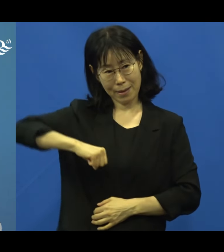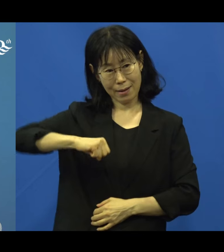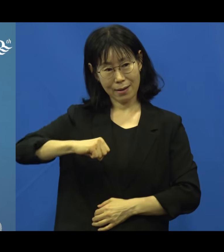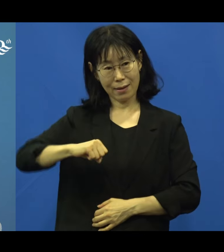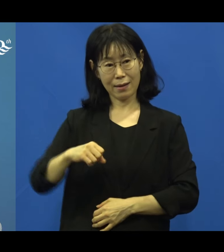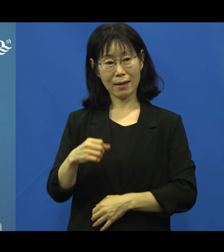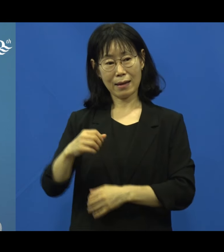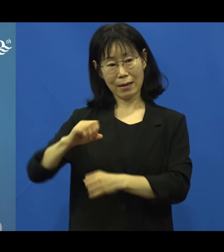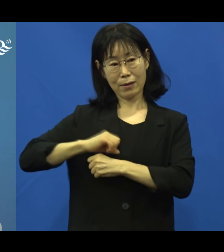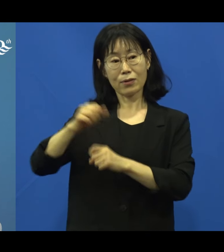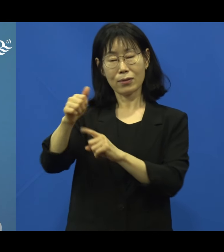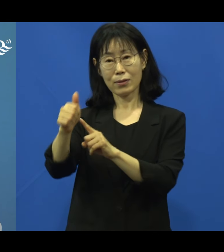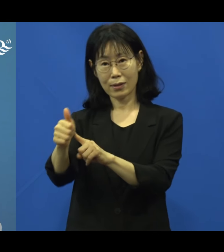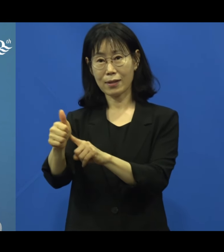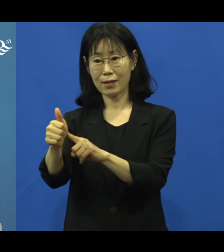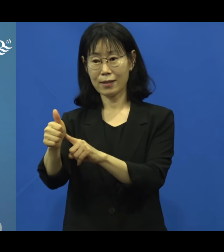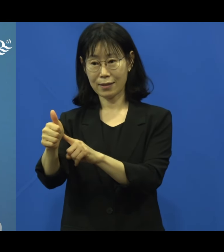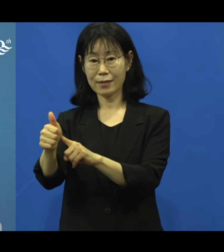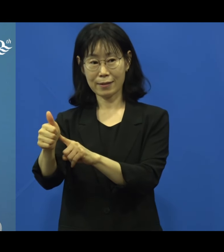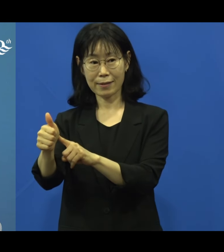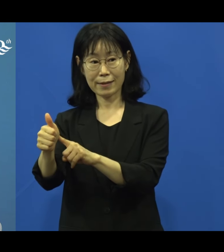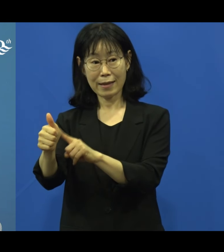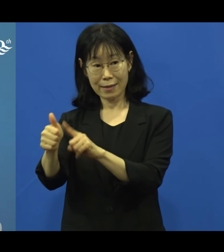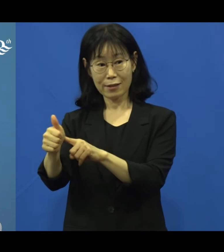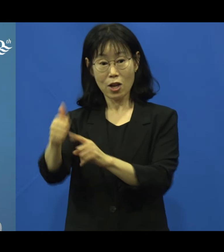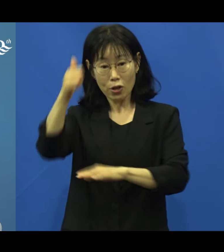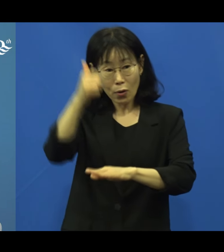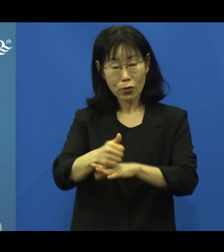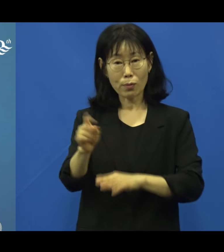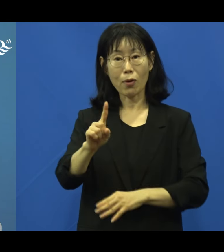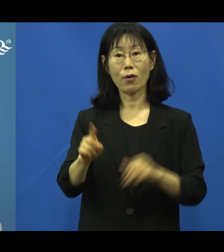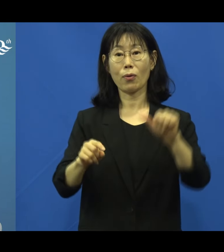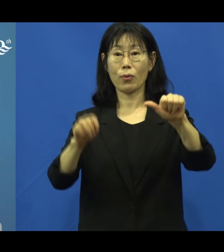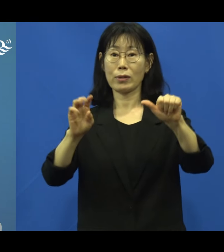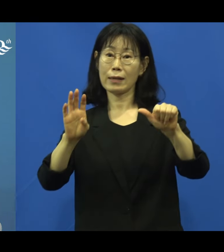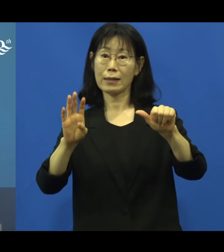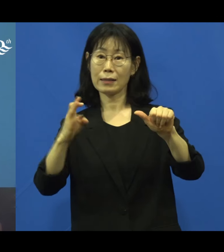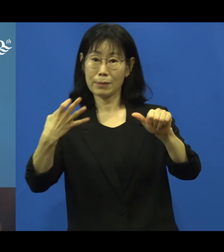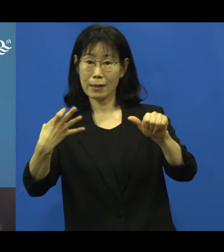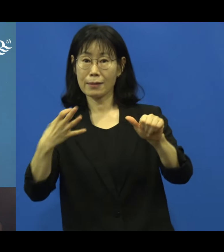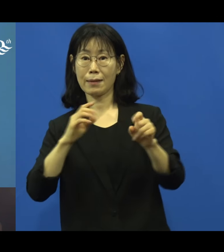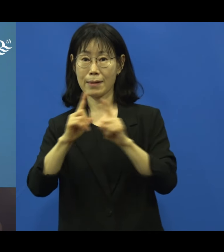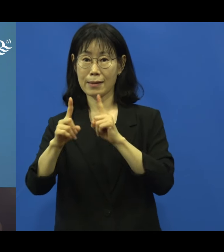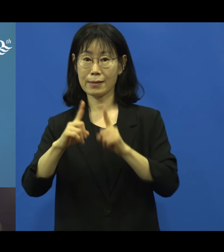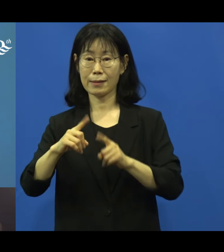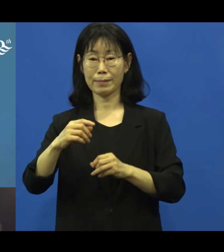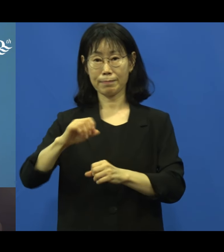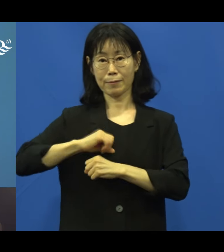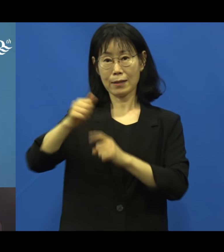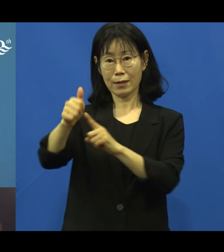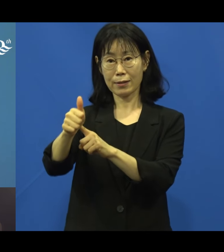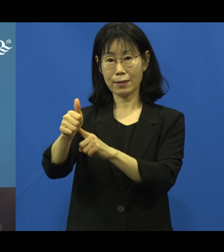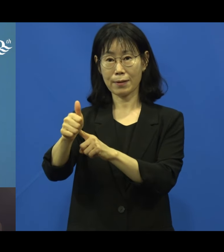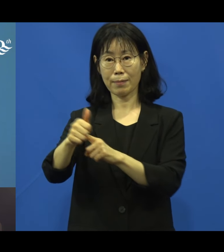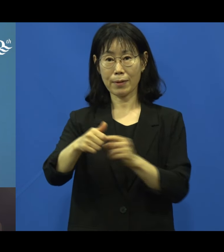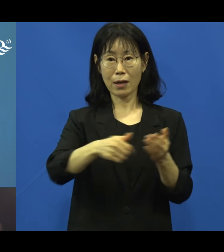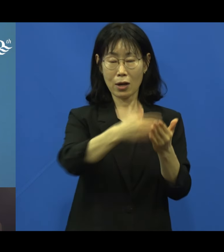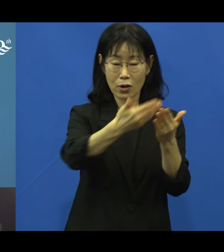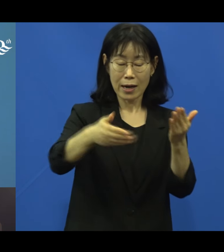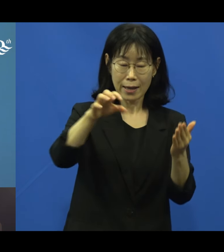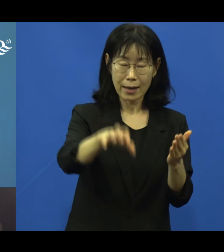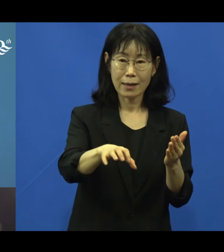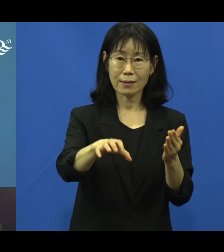이끌려 엘리사가 말한 대로 순종합니다. 14절에 보면 나아만이 이에 내려가서 하나님의 말, 사람의